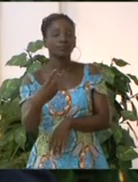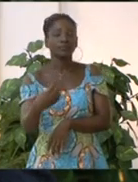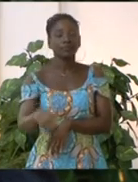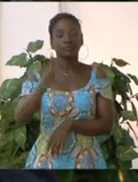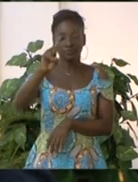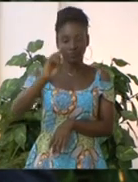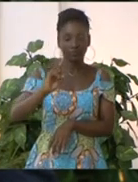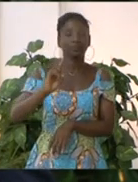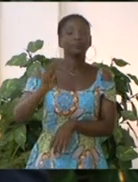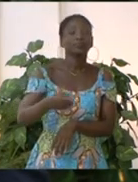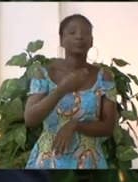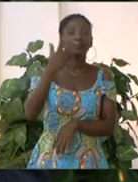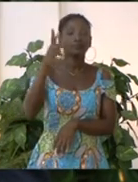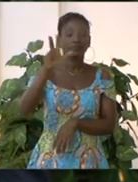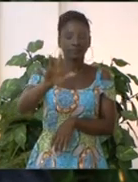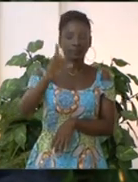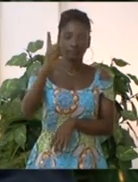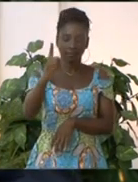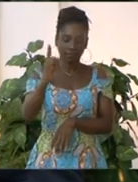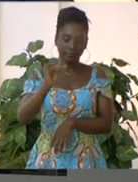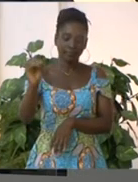bien 1,31 pour sa